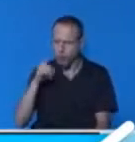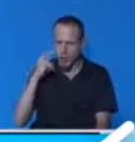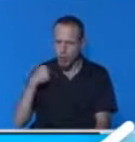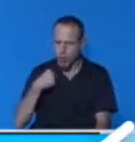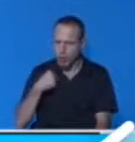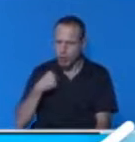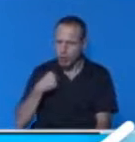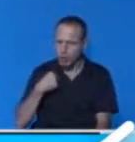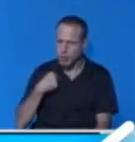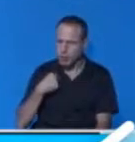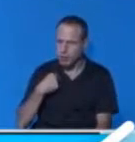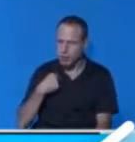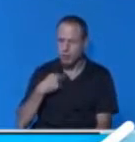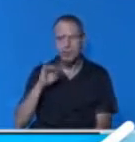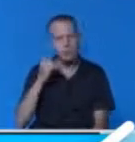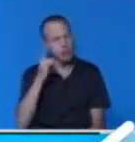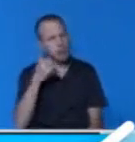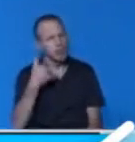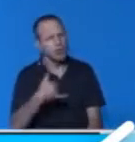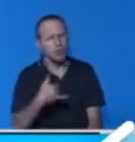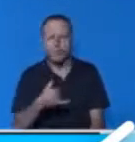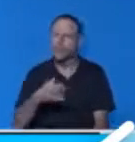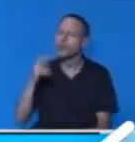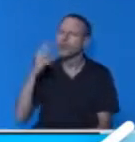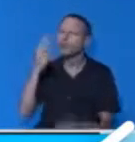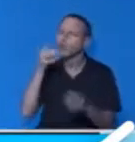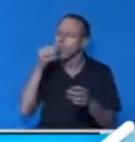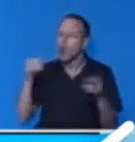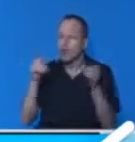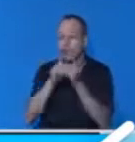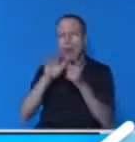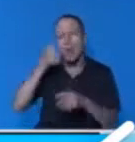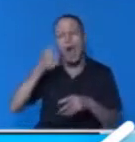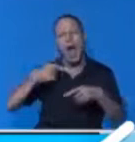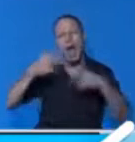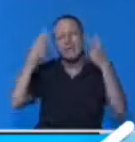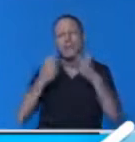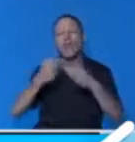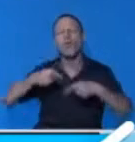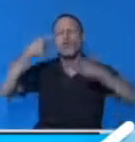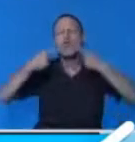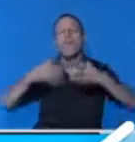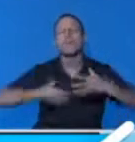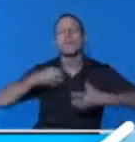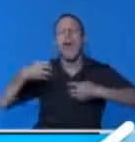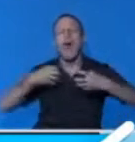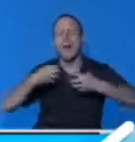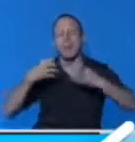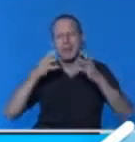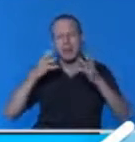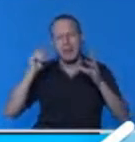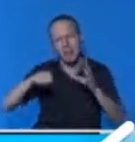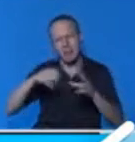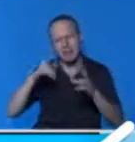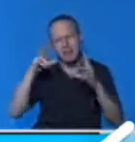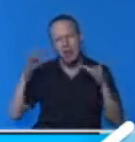אותי? עכשיו, okay. כן. שתי שאלות בקצרה. קודם כל, מחר צפוי יום דרמטי בכנסת, האופוזיציה מתפקדת, מאוחדת. את